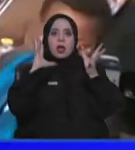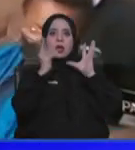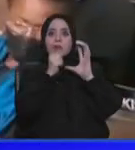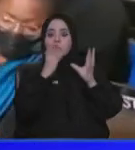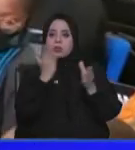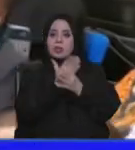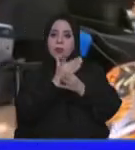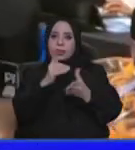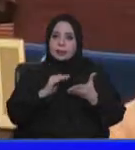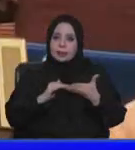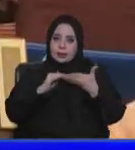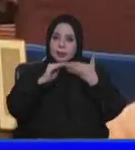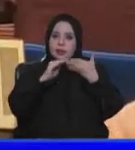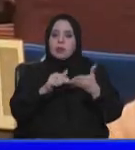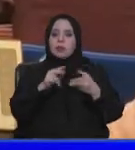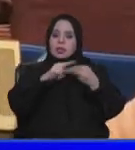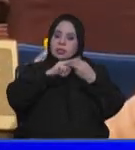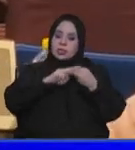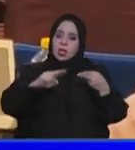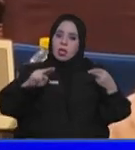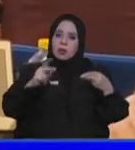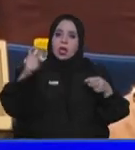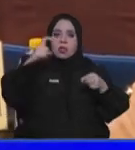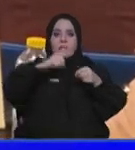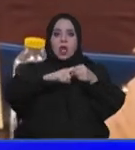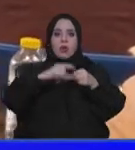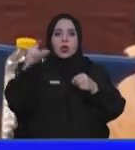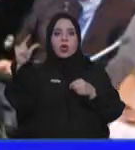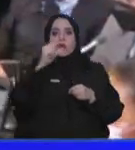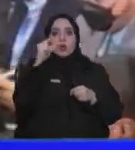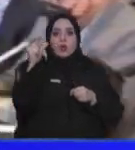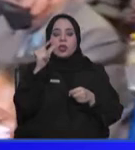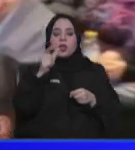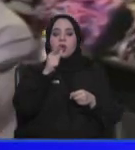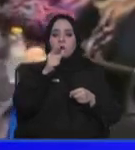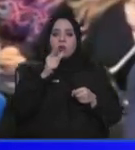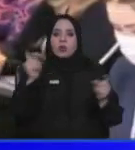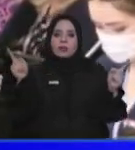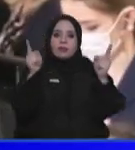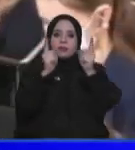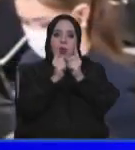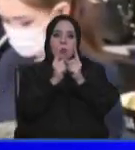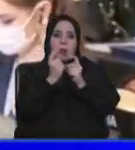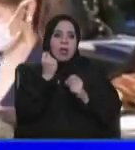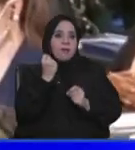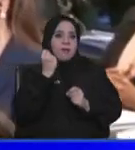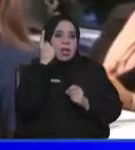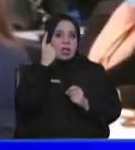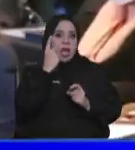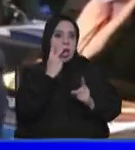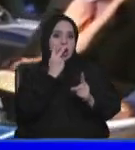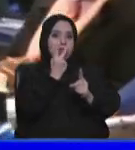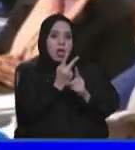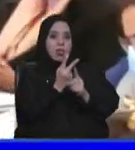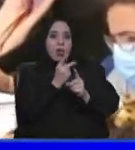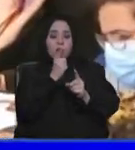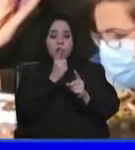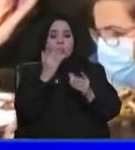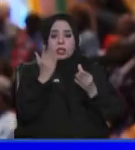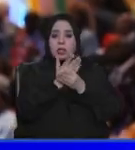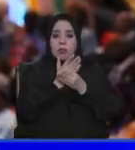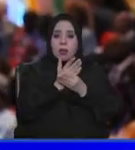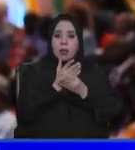الاسهام في عمليه السلام والتعاون الدوليين وتقريب وجهات النظر حيال كافه المواضيع